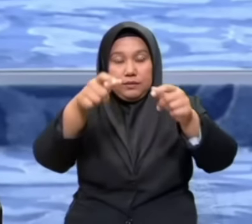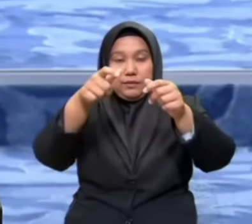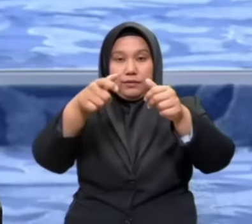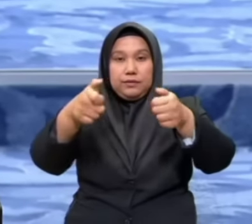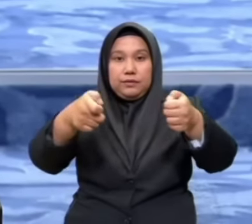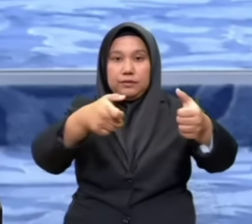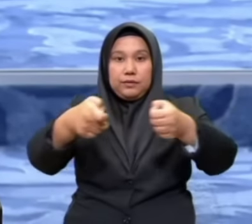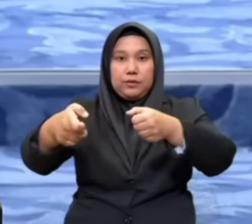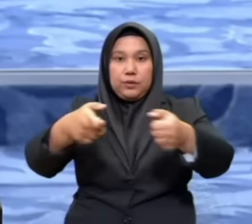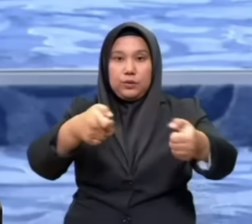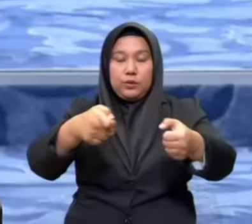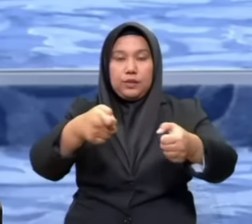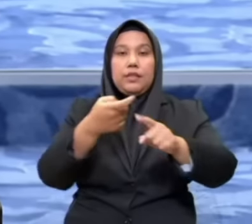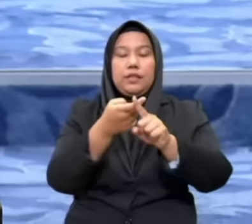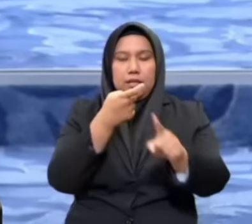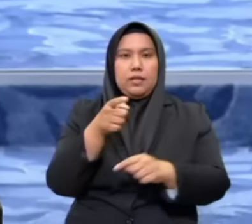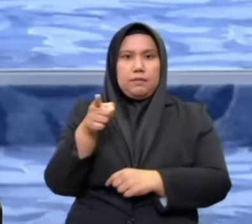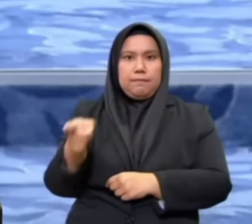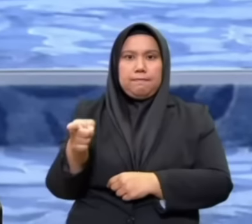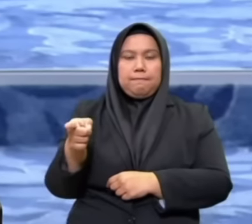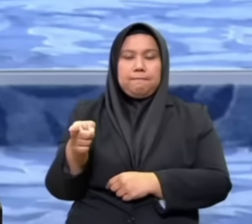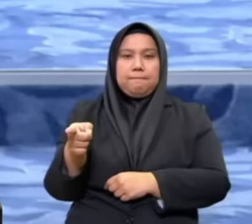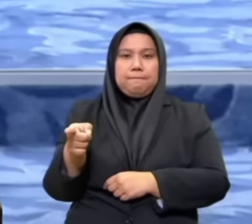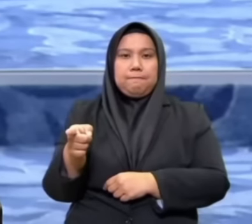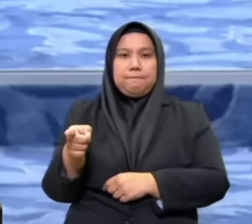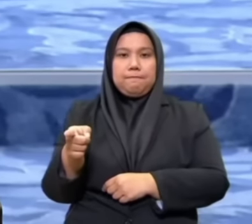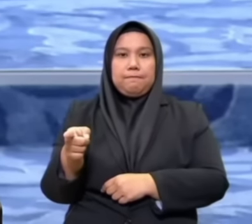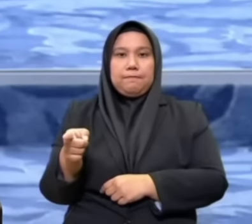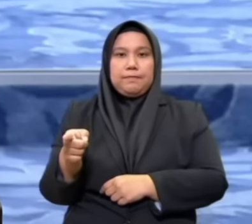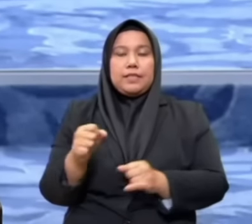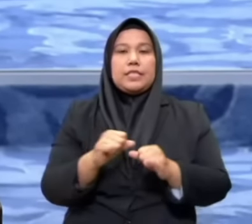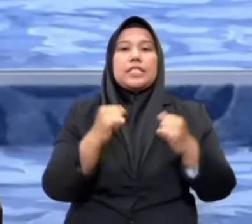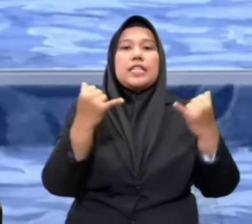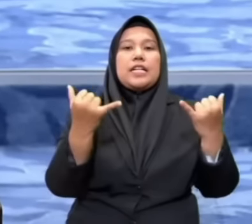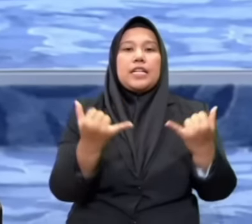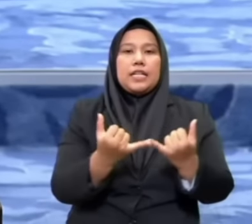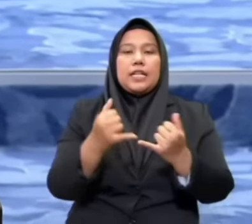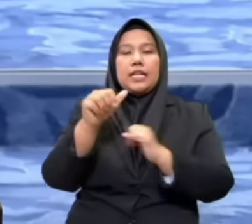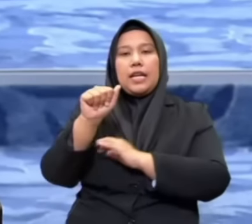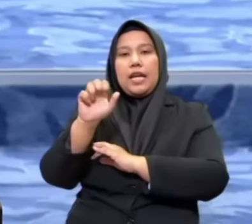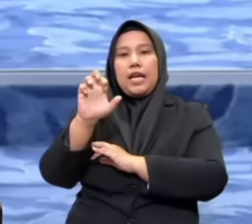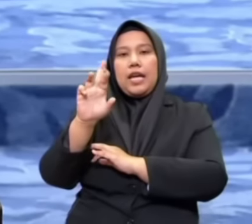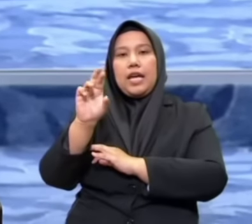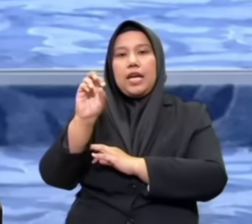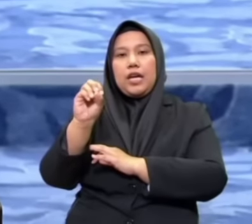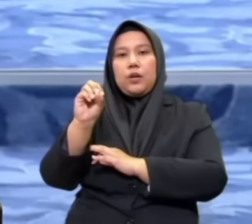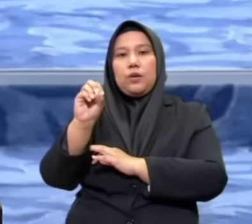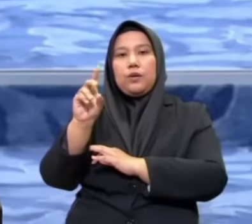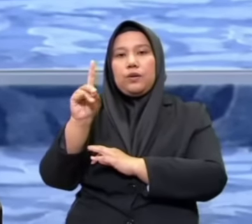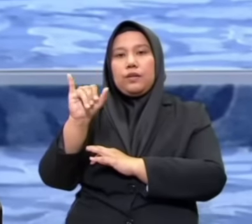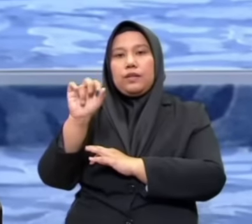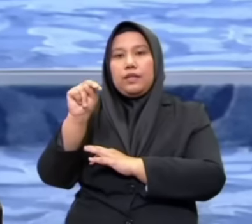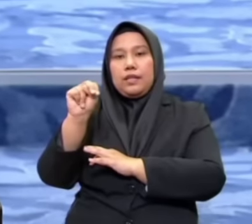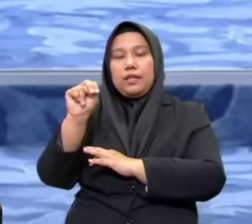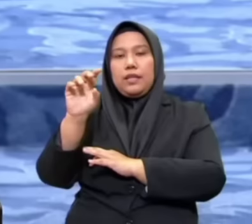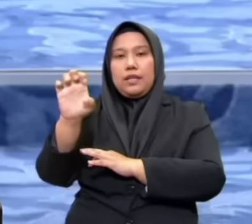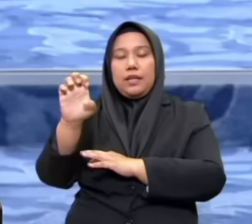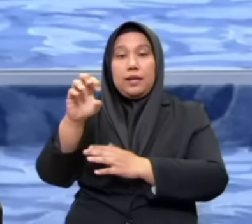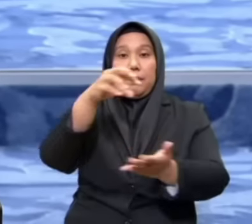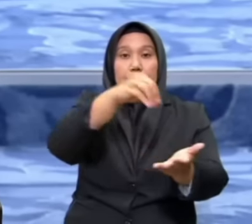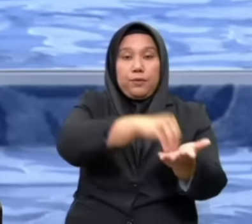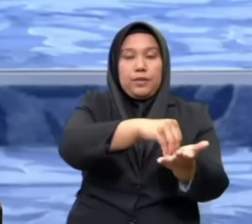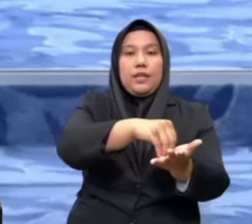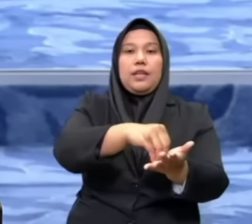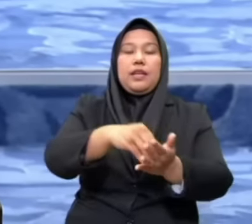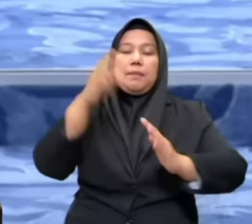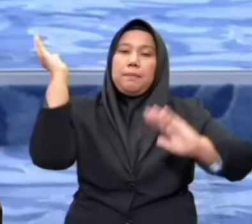Hampir semua keperluan drone oleh Google itu diambil dari syarikat Aerodyne yang berpangkalan di Malaysia. Di Aerodyne